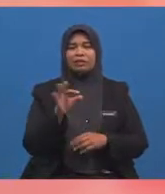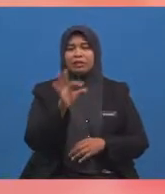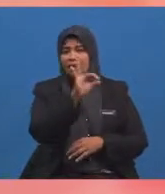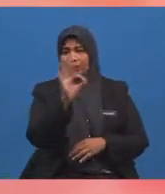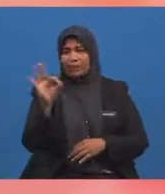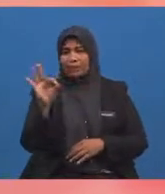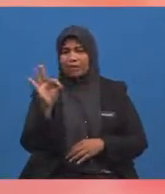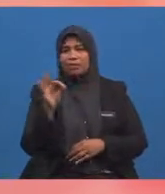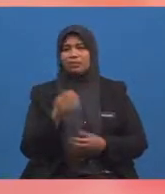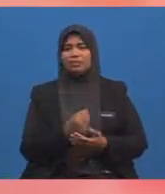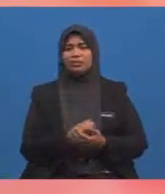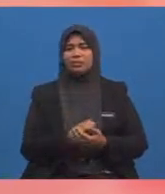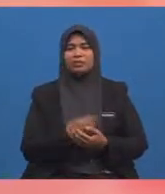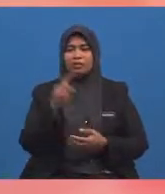kosong,